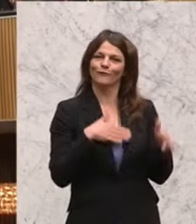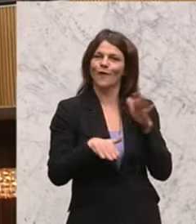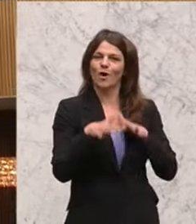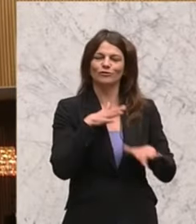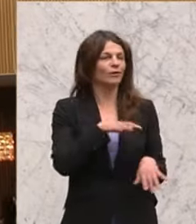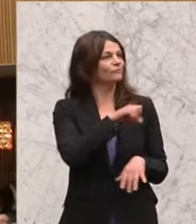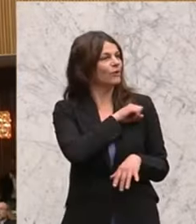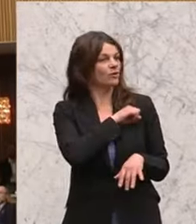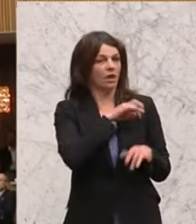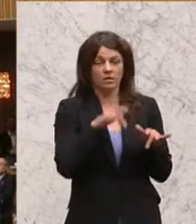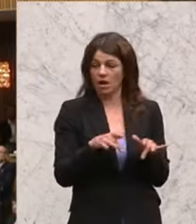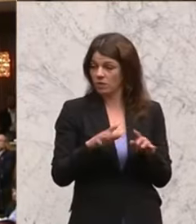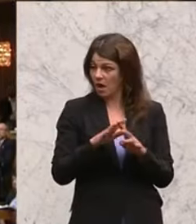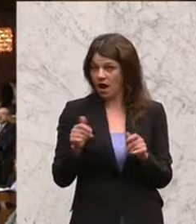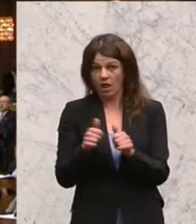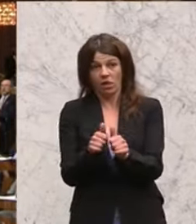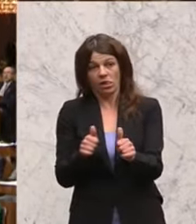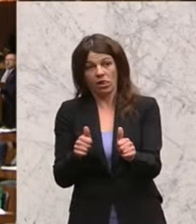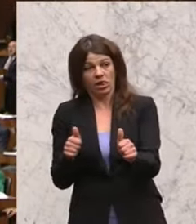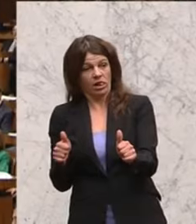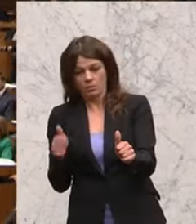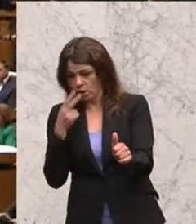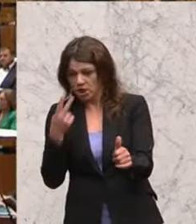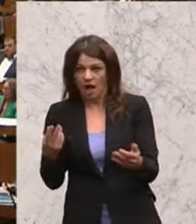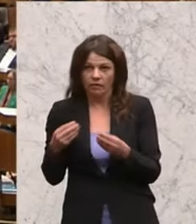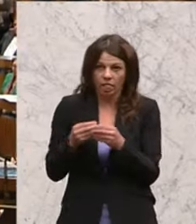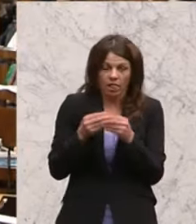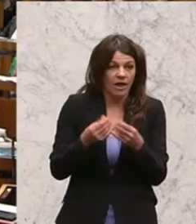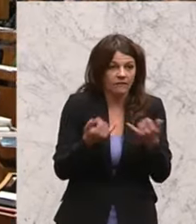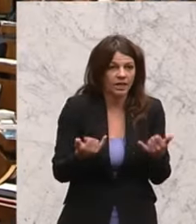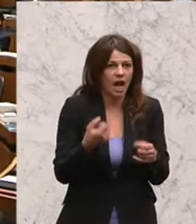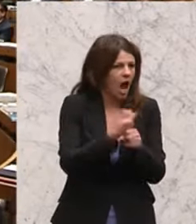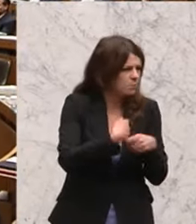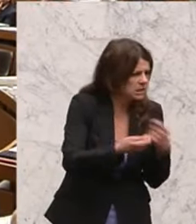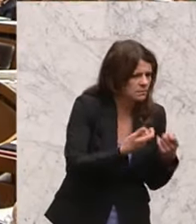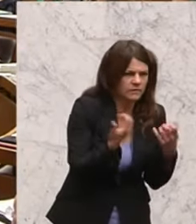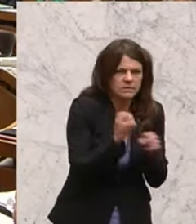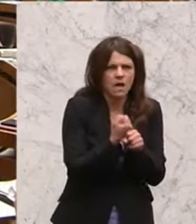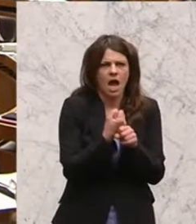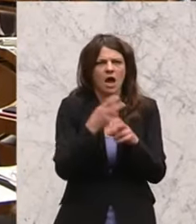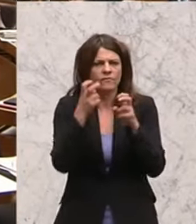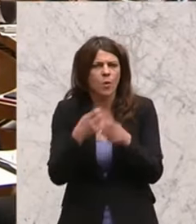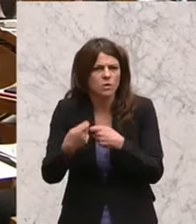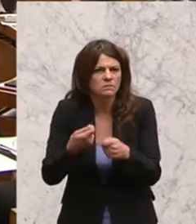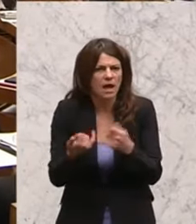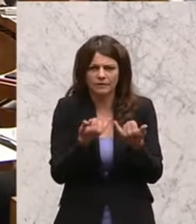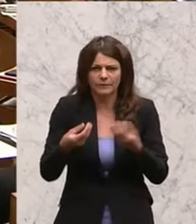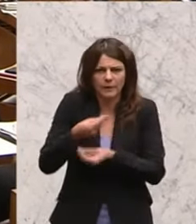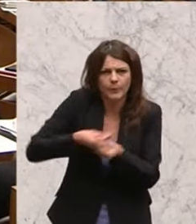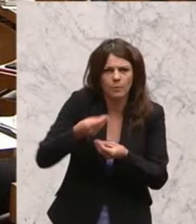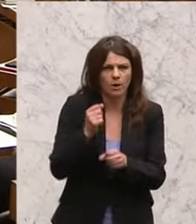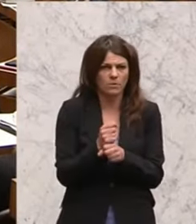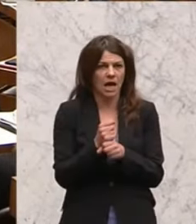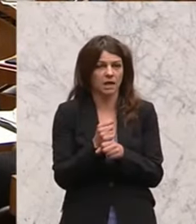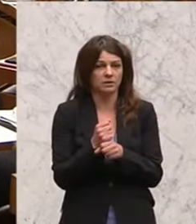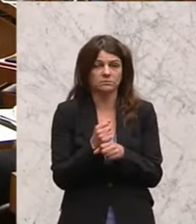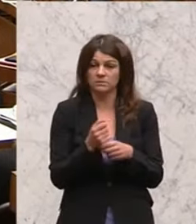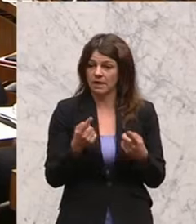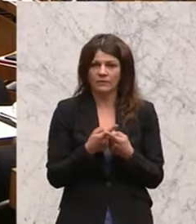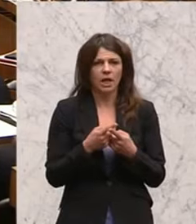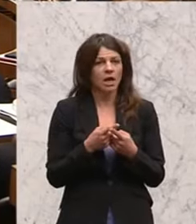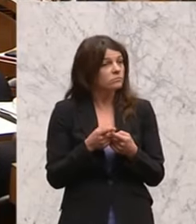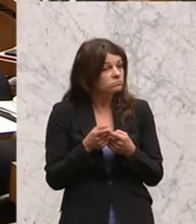Wohlstandsentwicklung profitiert und alle anderen schauen müssen, wo sie bleiben, wie sie am Arbeitsmarkt, am Wohnungsmarkt zurechtkommen und wo sie sich nicht auf